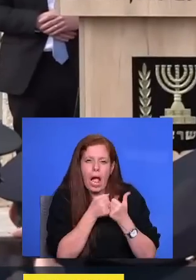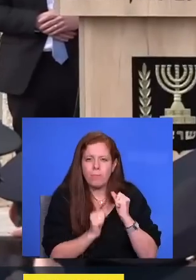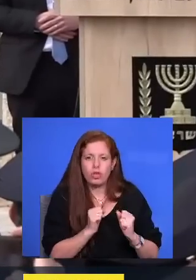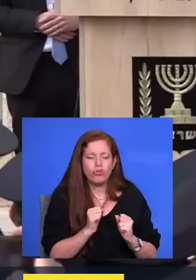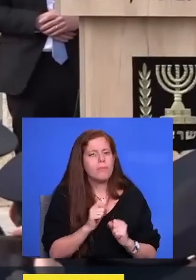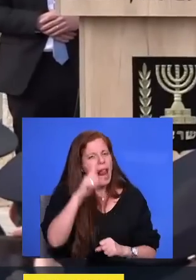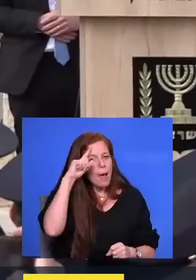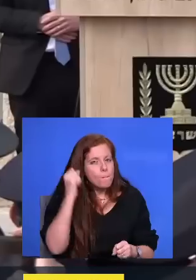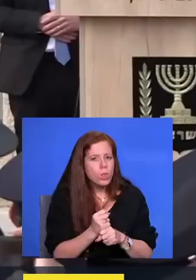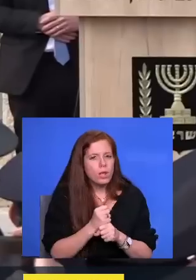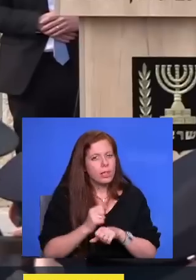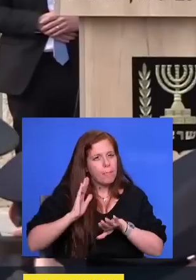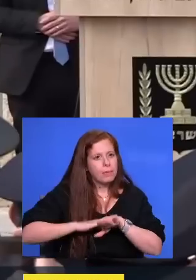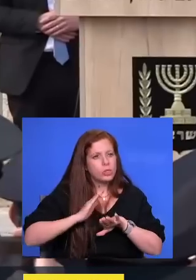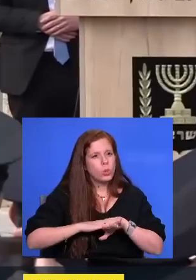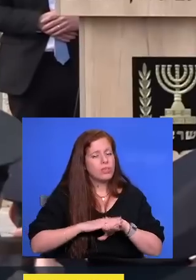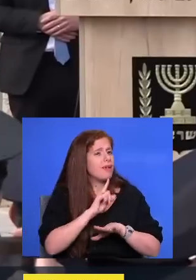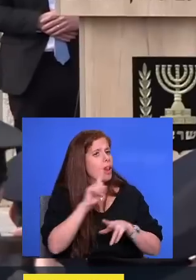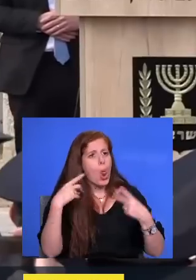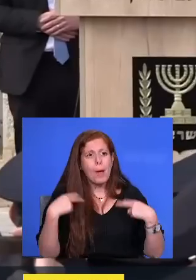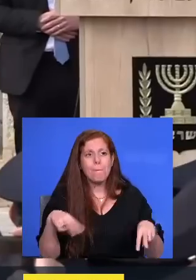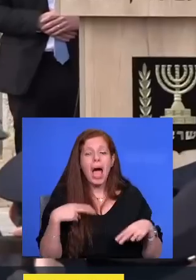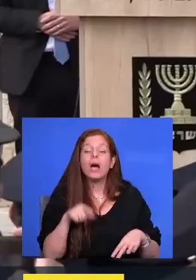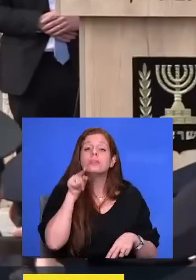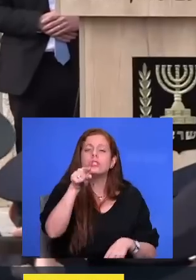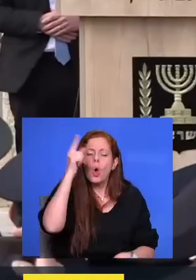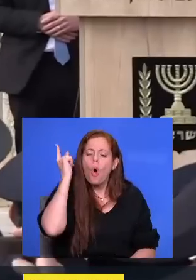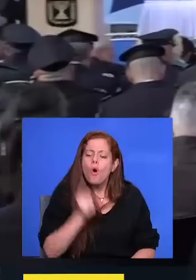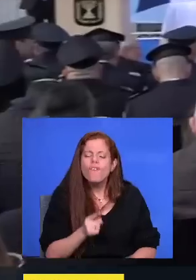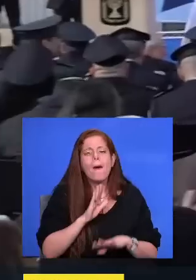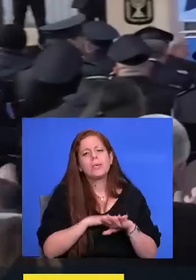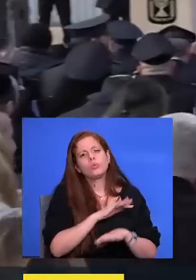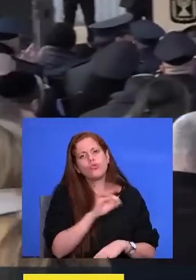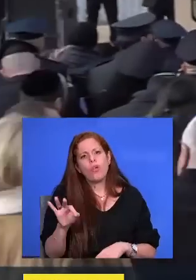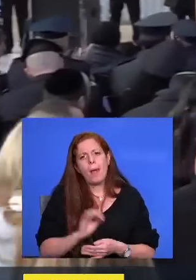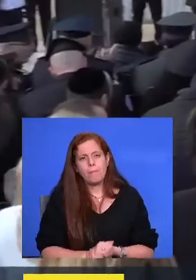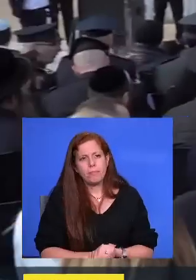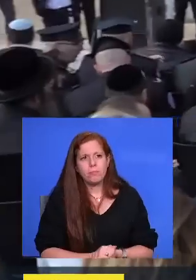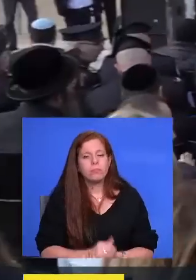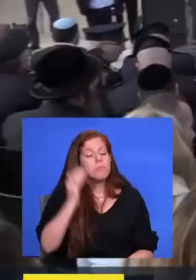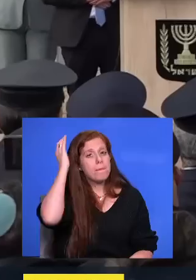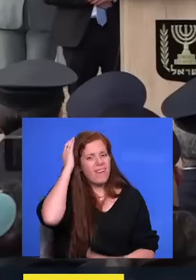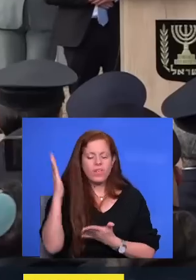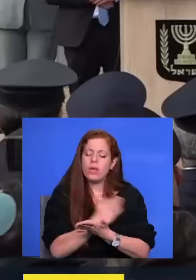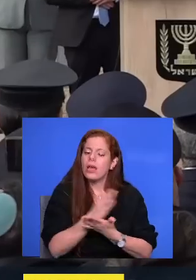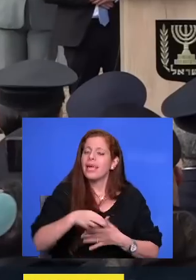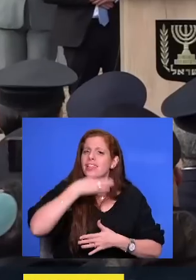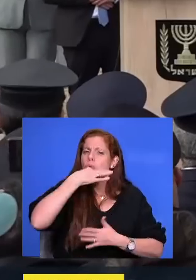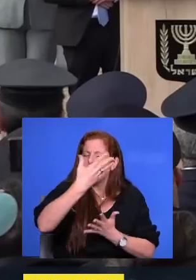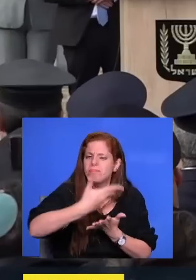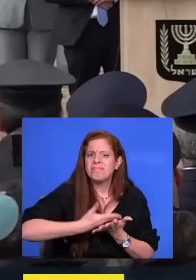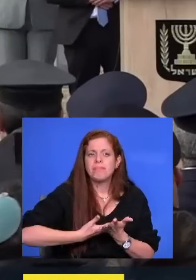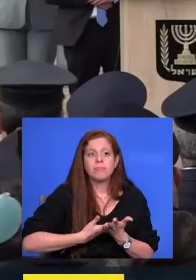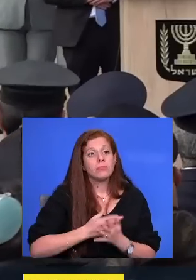המקצועית, ללא מורא, זו חובתכם המקצועית. בן גביר הכין נאום ממלכתי. דבר אחד